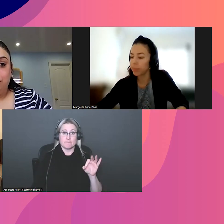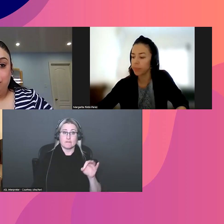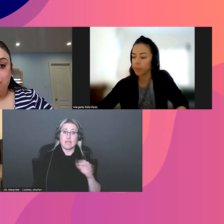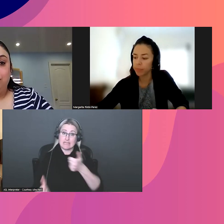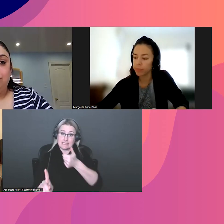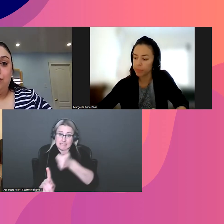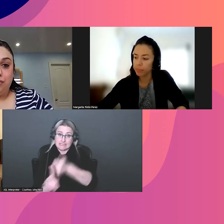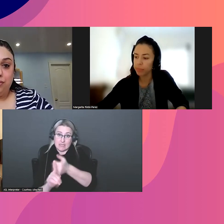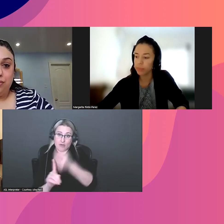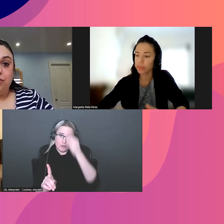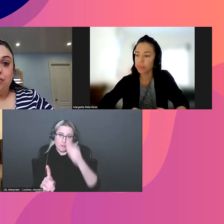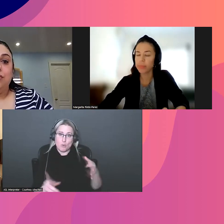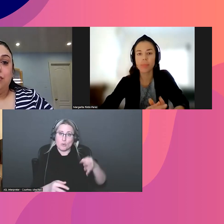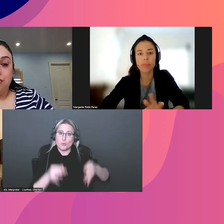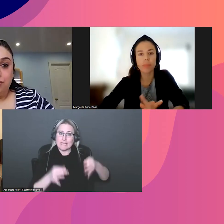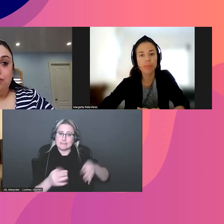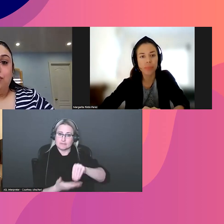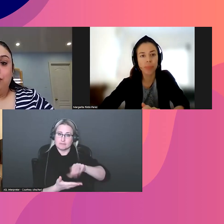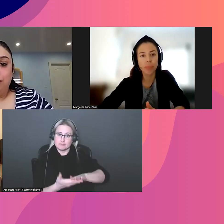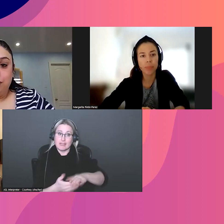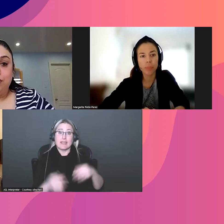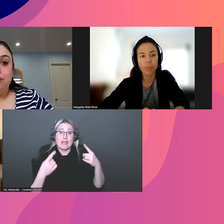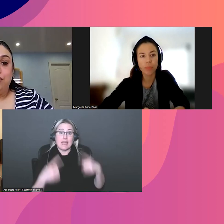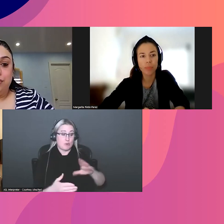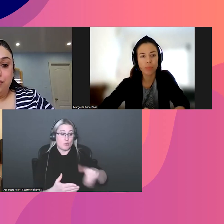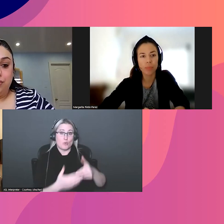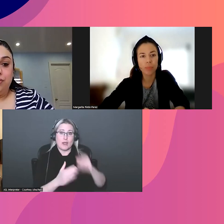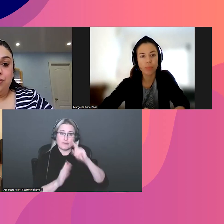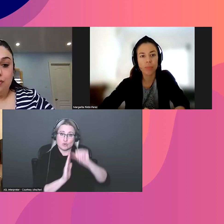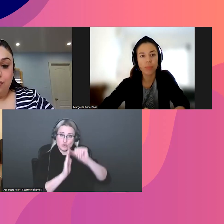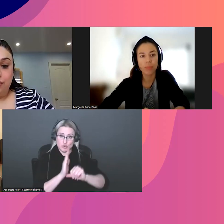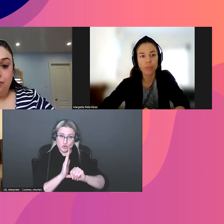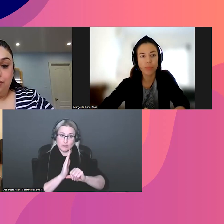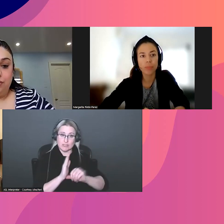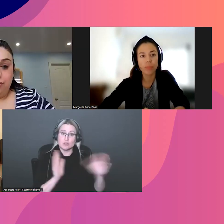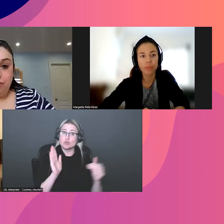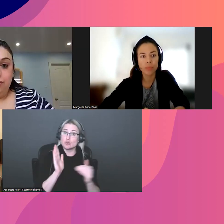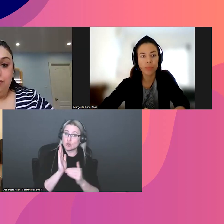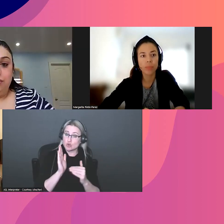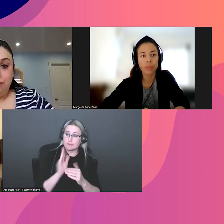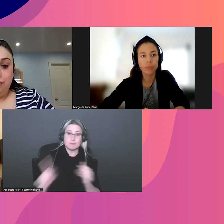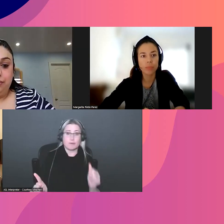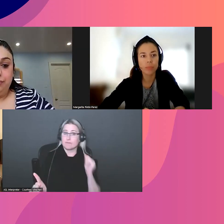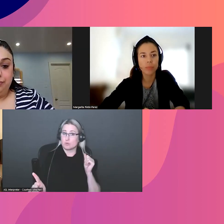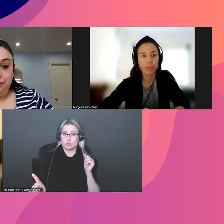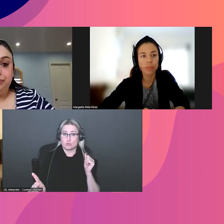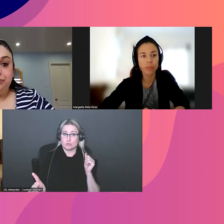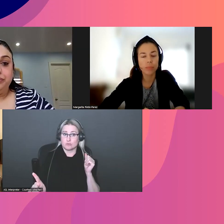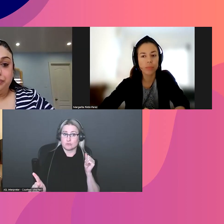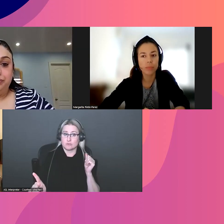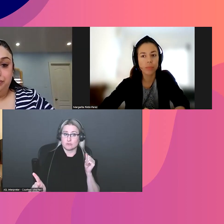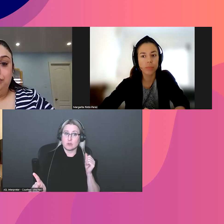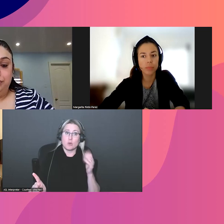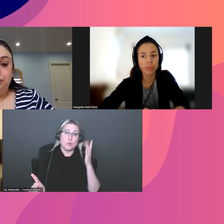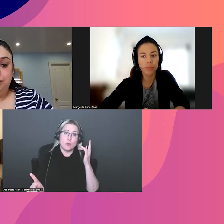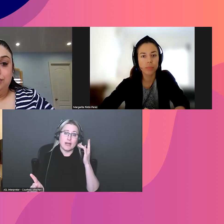des traitements. On lui avait demandé d'autodéclarer son poids et le jour de sa chirurgie de changement de sexe, le